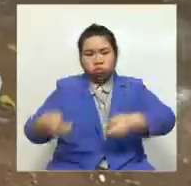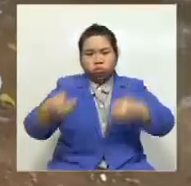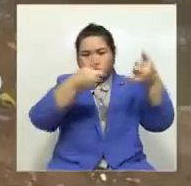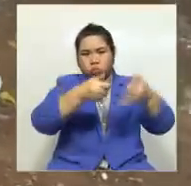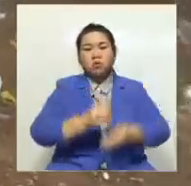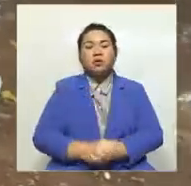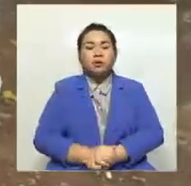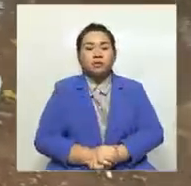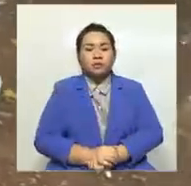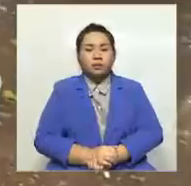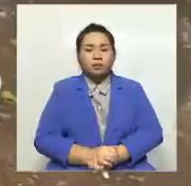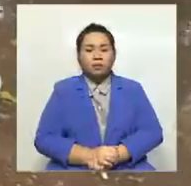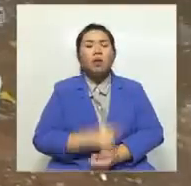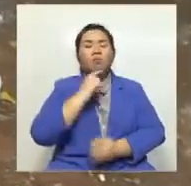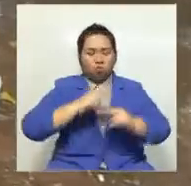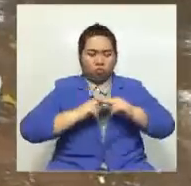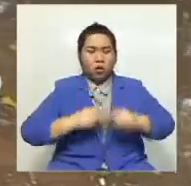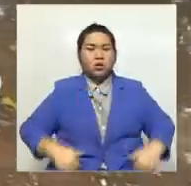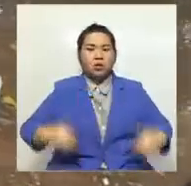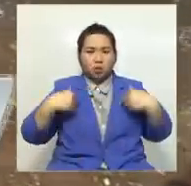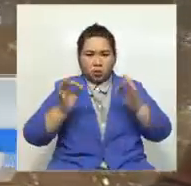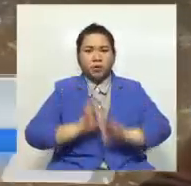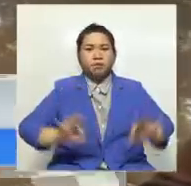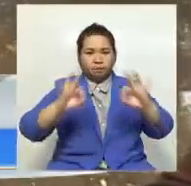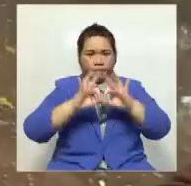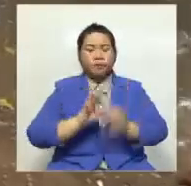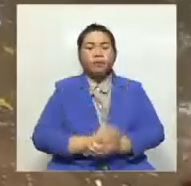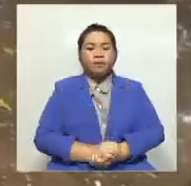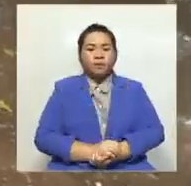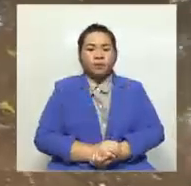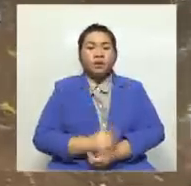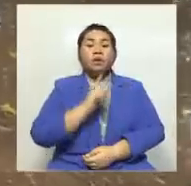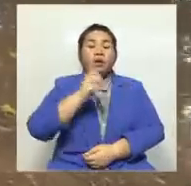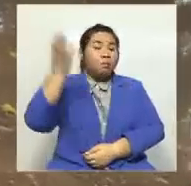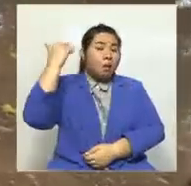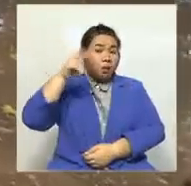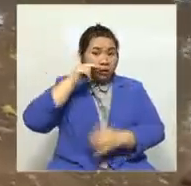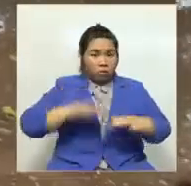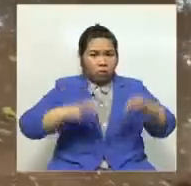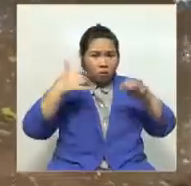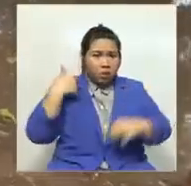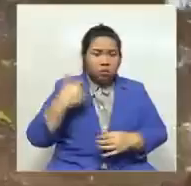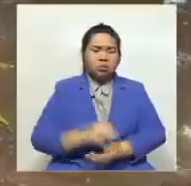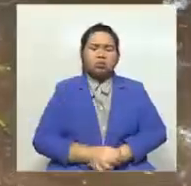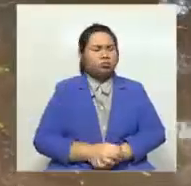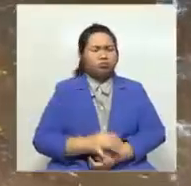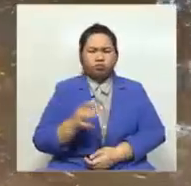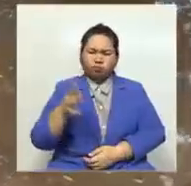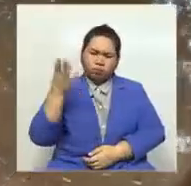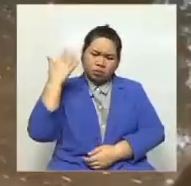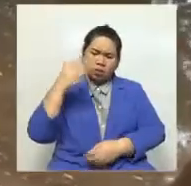มาตลอดก่อน ตลอดก่อน ค่ะแล้วปกติคือน้ำท่วมแบบนี้ไหมคะ ไม่ท่วมหลายปีแล้วเรีย